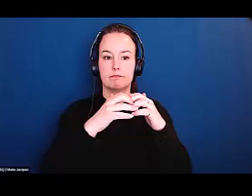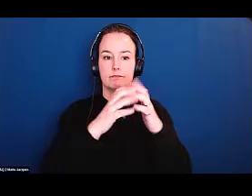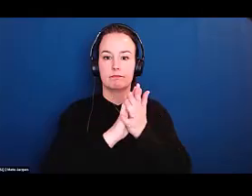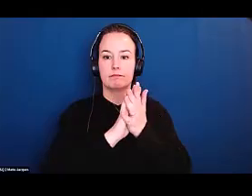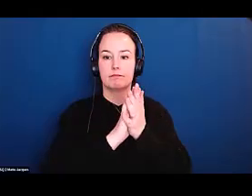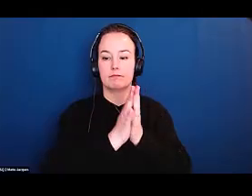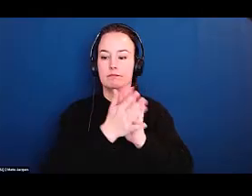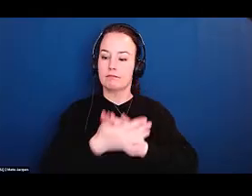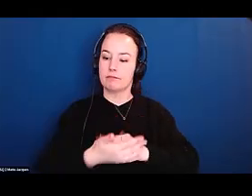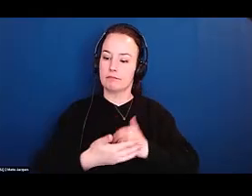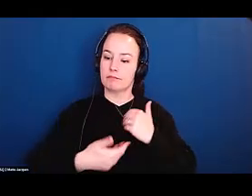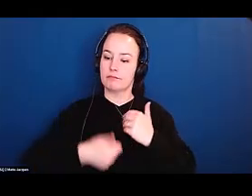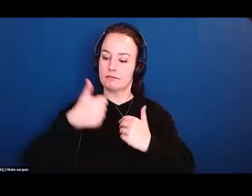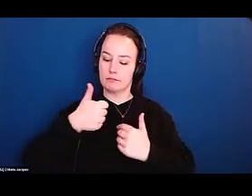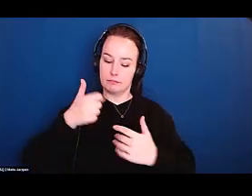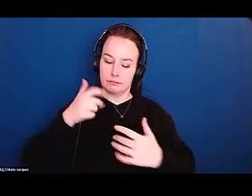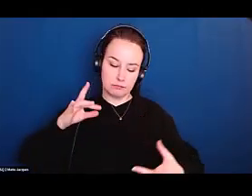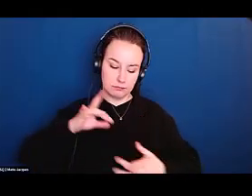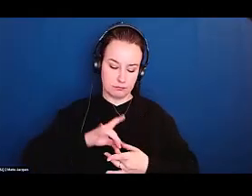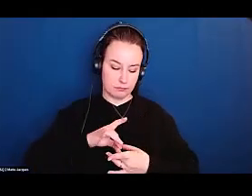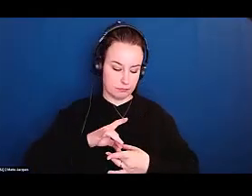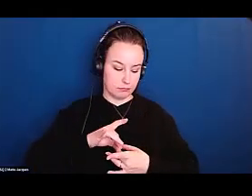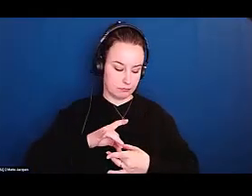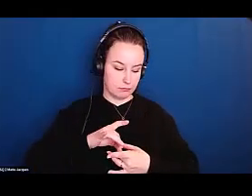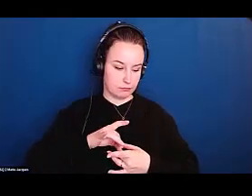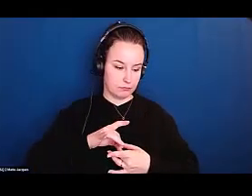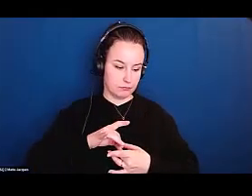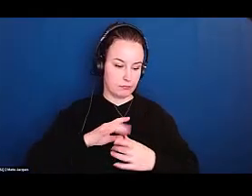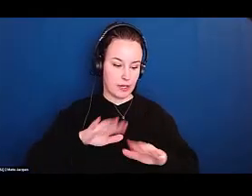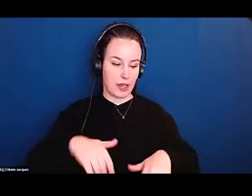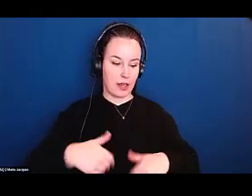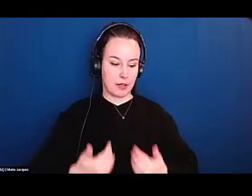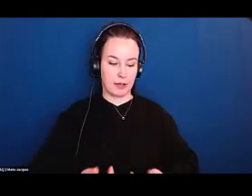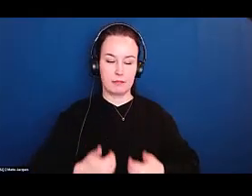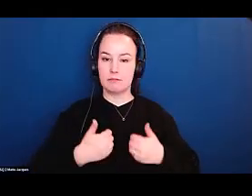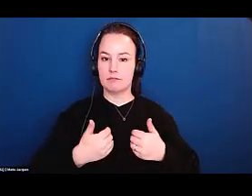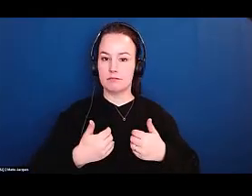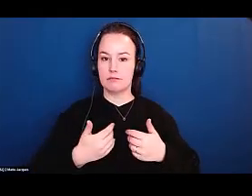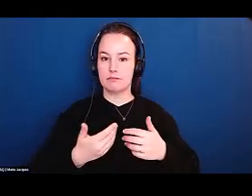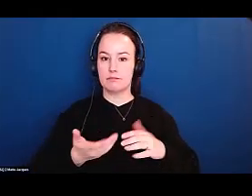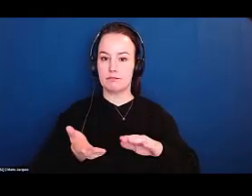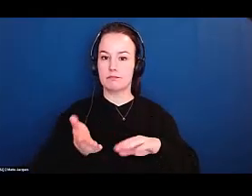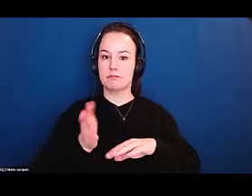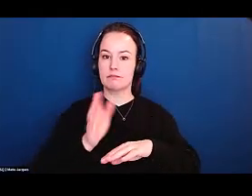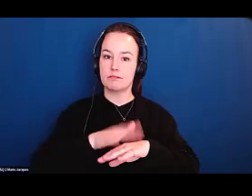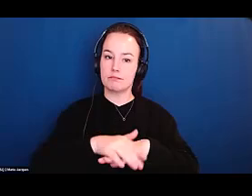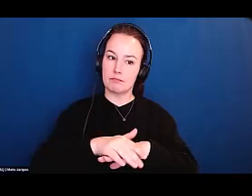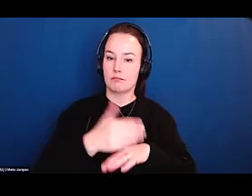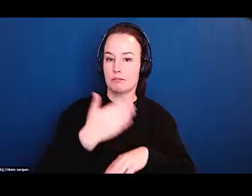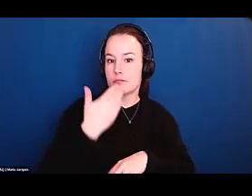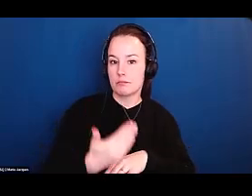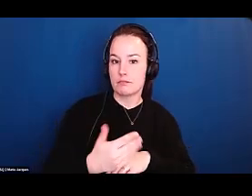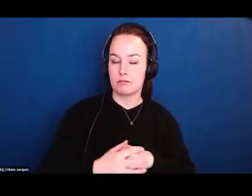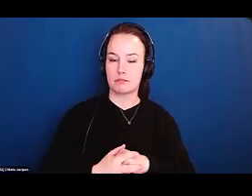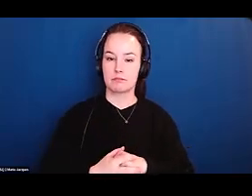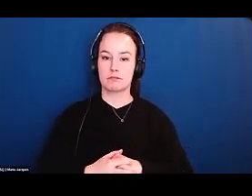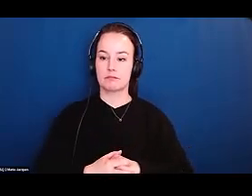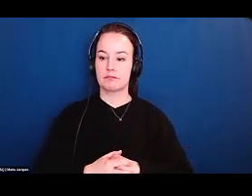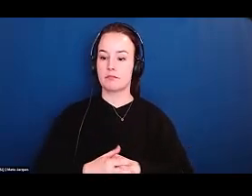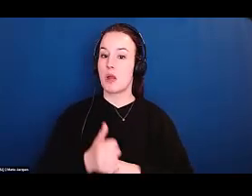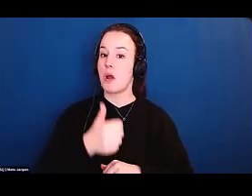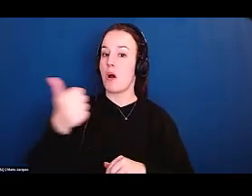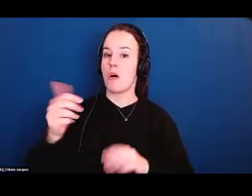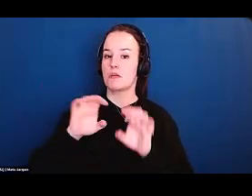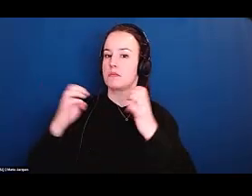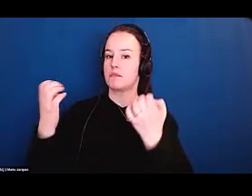et ça aide les personnes à se reconnecter et à mourir bien, à bien mourir. Personne d'autre dans